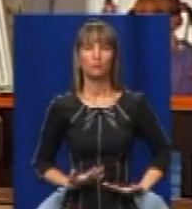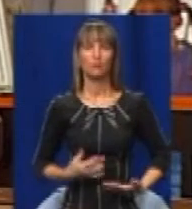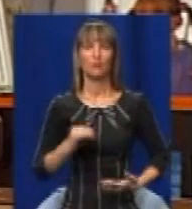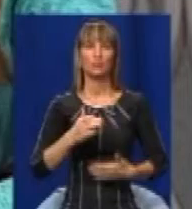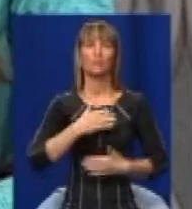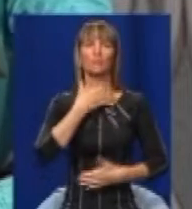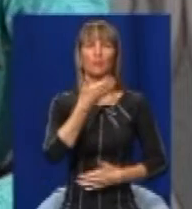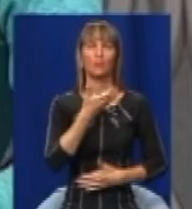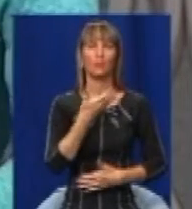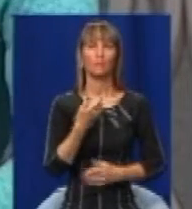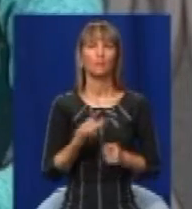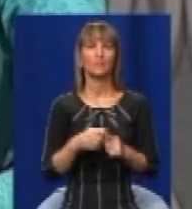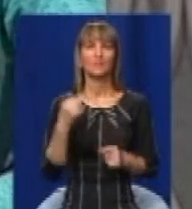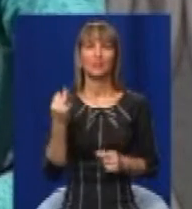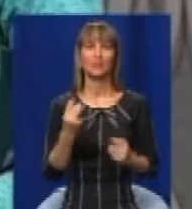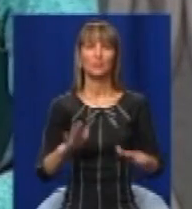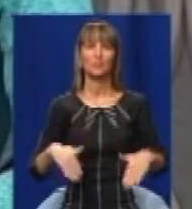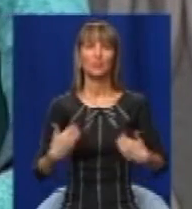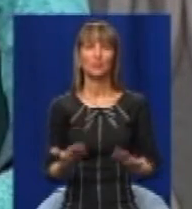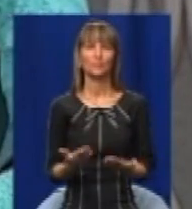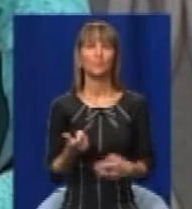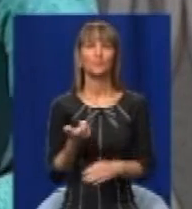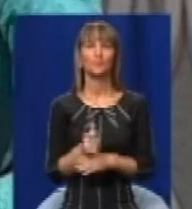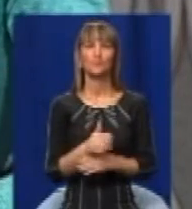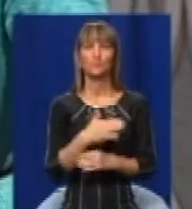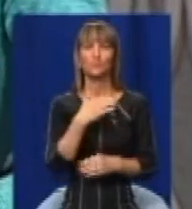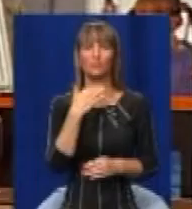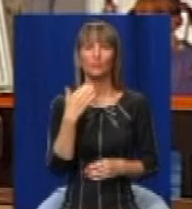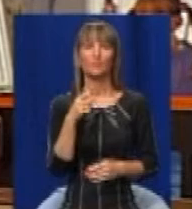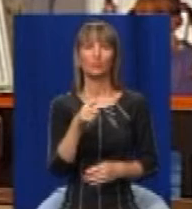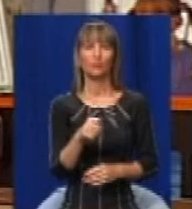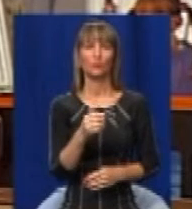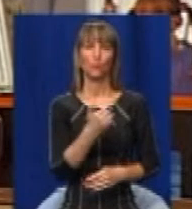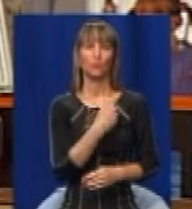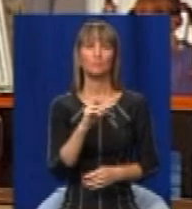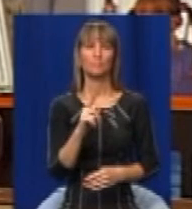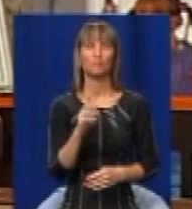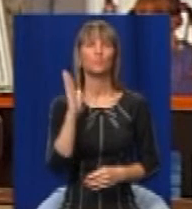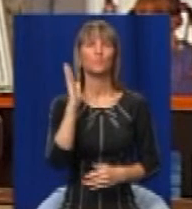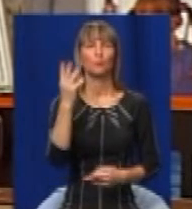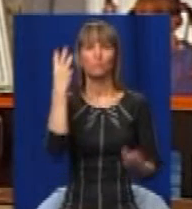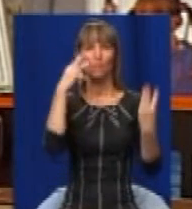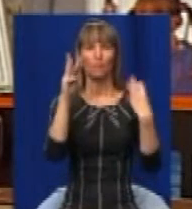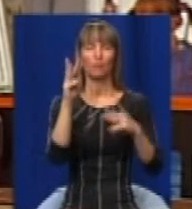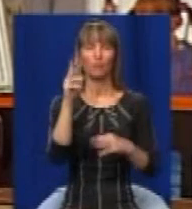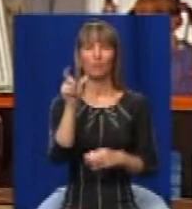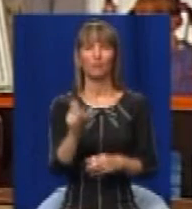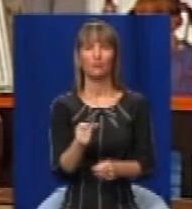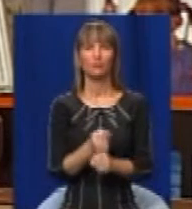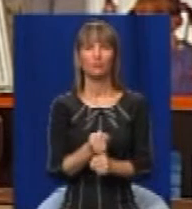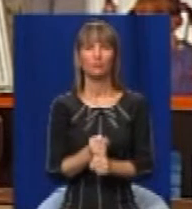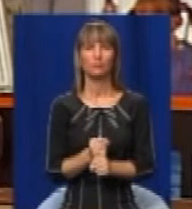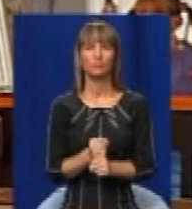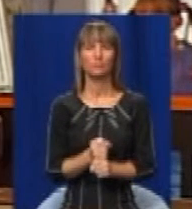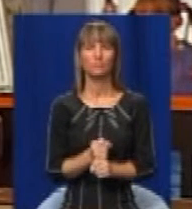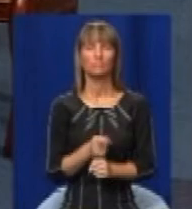світером. Це дуже таки цікава пропозиція. Дуже багато А власне, ти хотіла би бути в майбутньому модельєром або дизайнером якогось певного